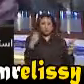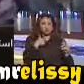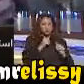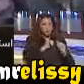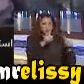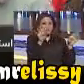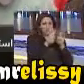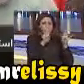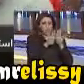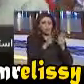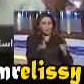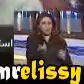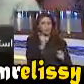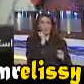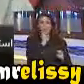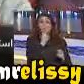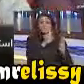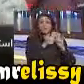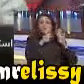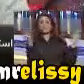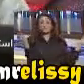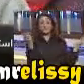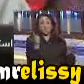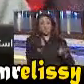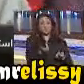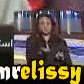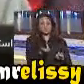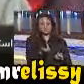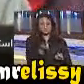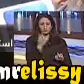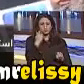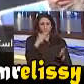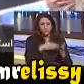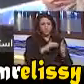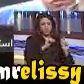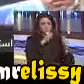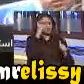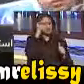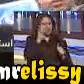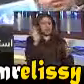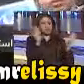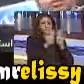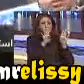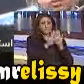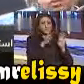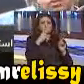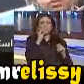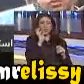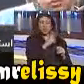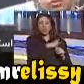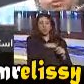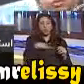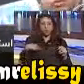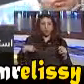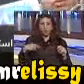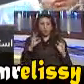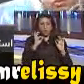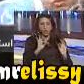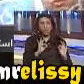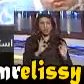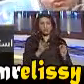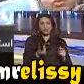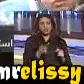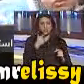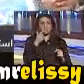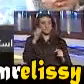عارفين لحد امتى كده. ممنوع موظف يجي تاني من ابنا. نطلب من الدولة يسعفوا الناس دي اللي